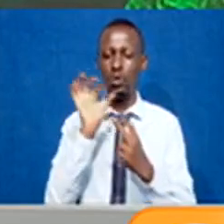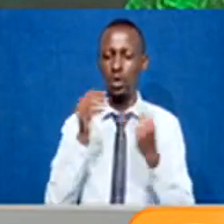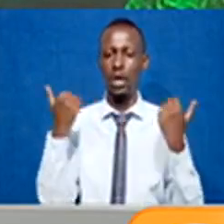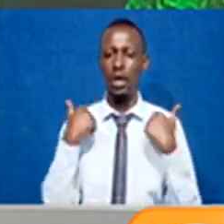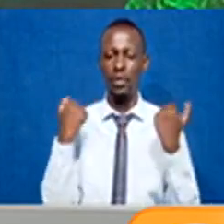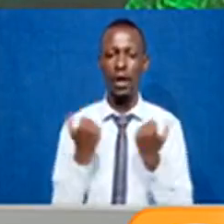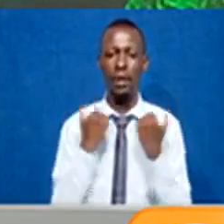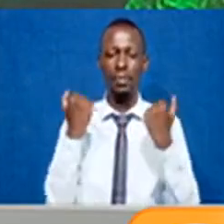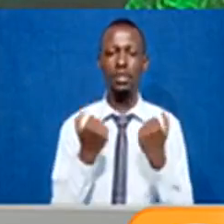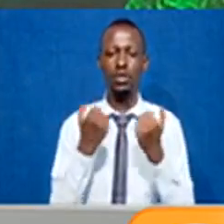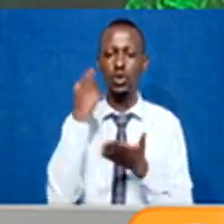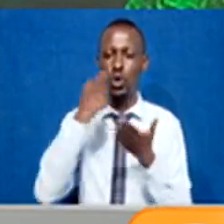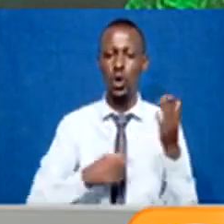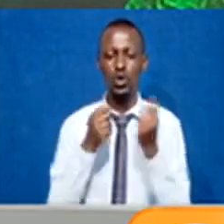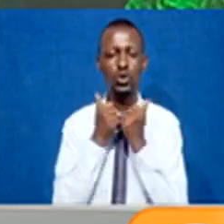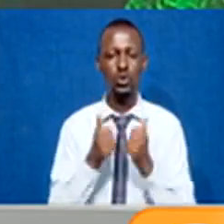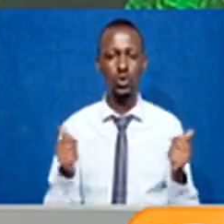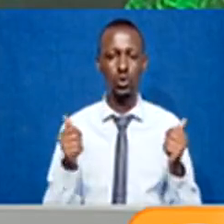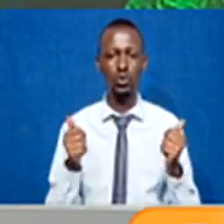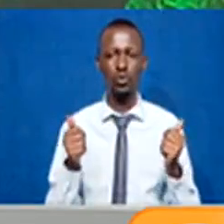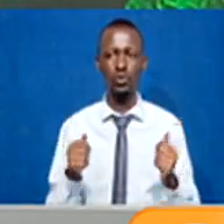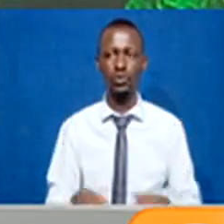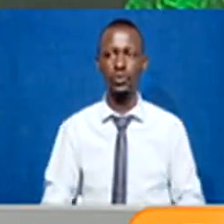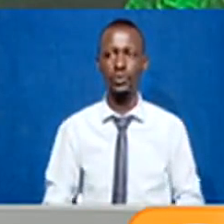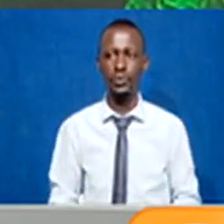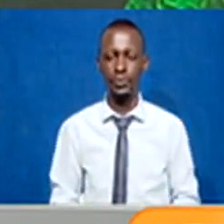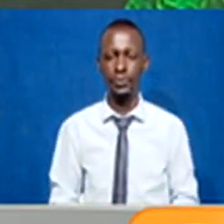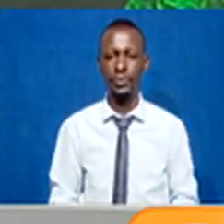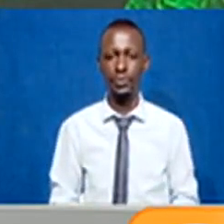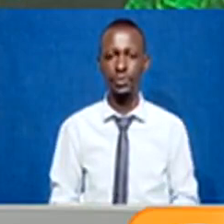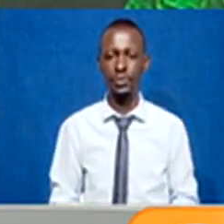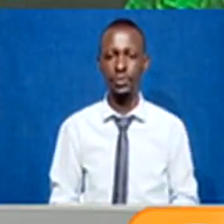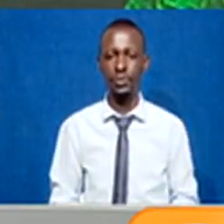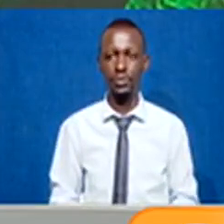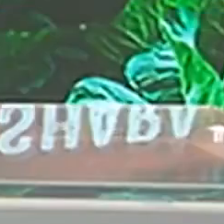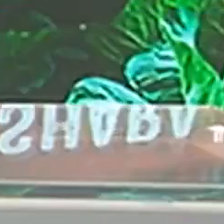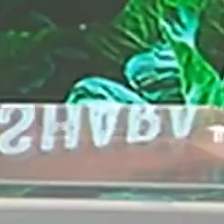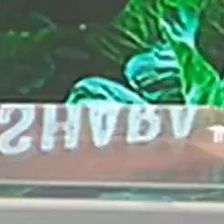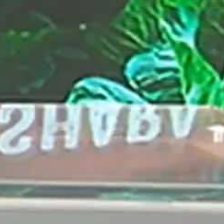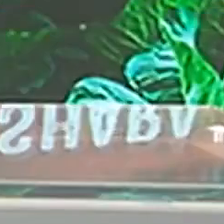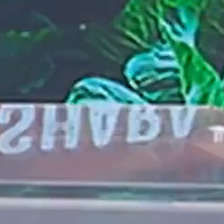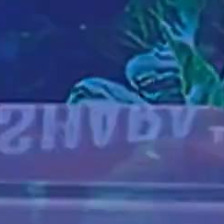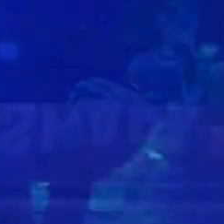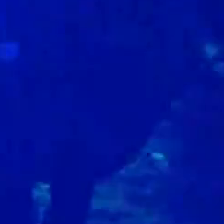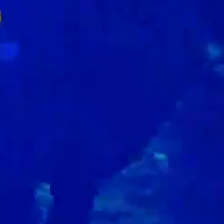za uzalishaji. Mengi ni katika makala ya wiki hii ya Kilimo Biashara na Dennis Otieno.